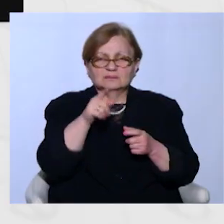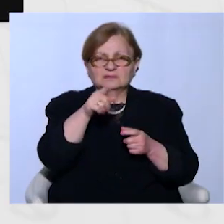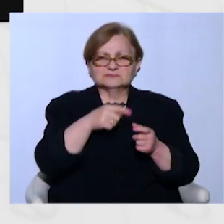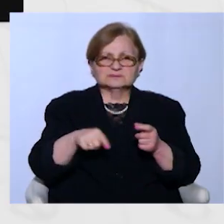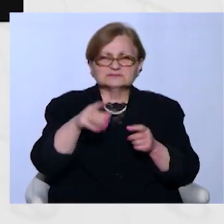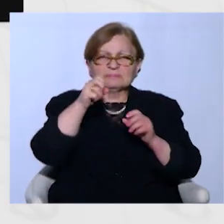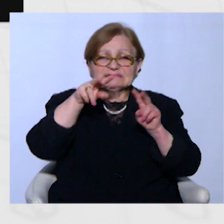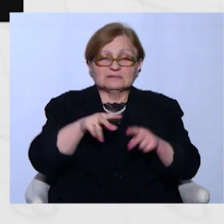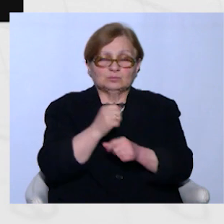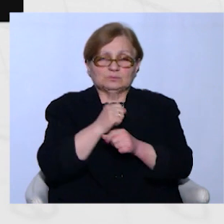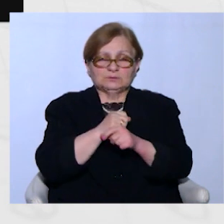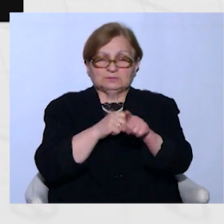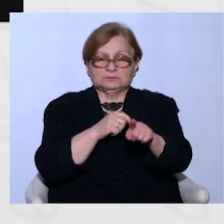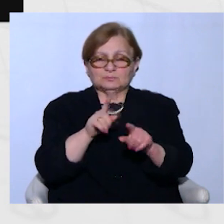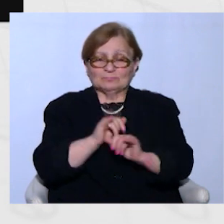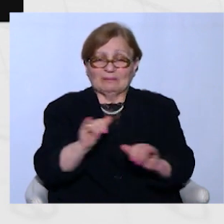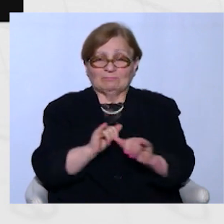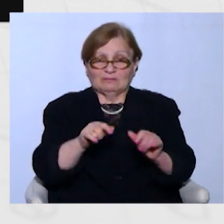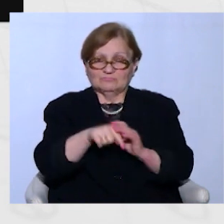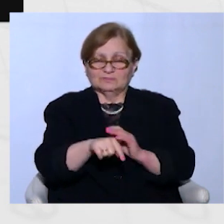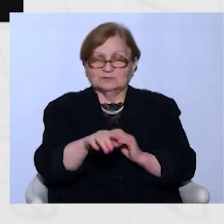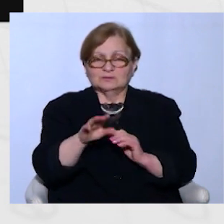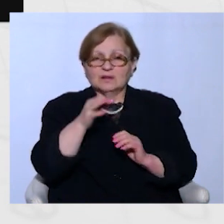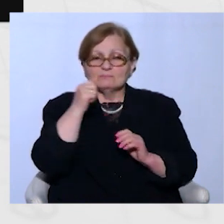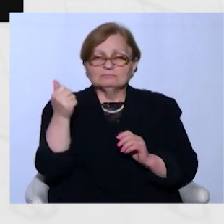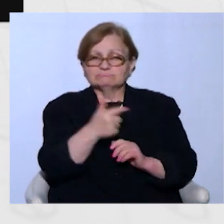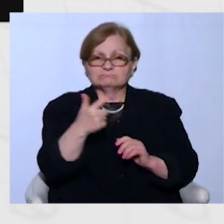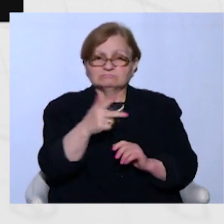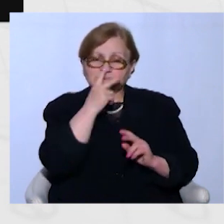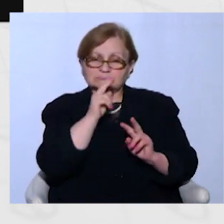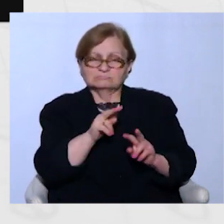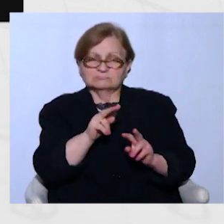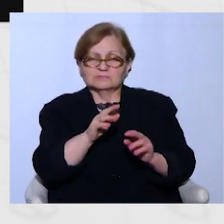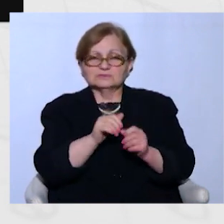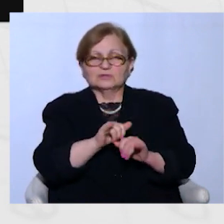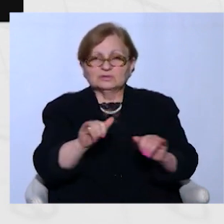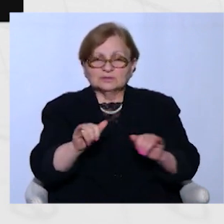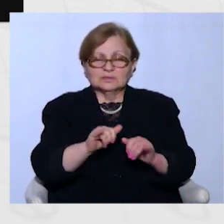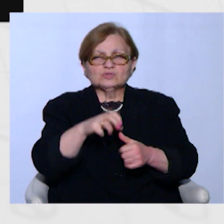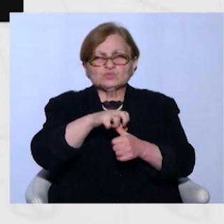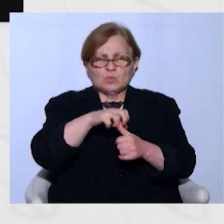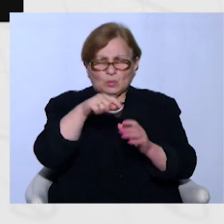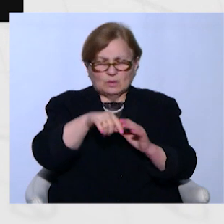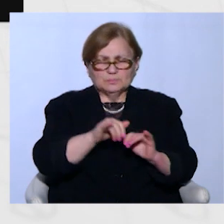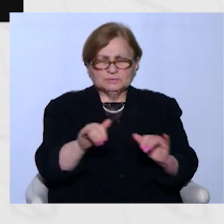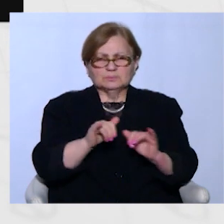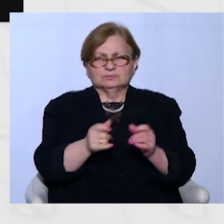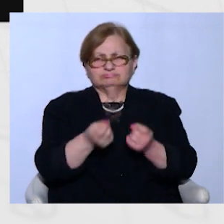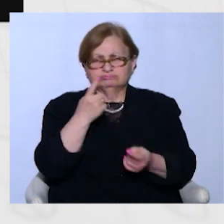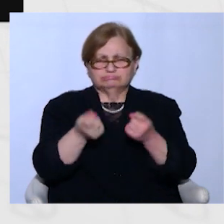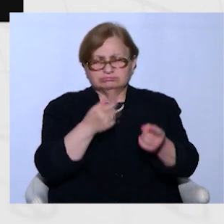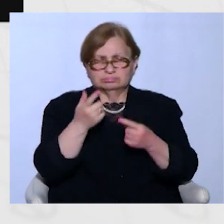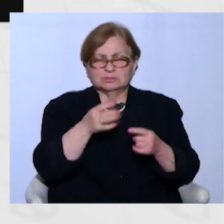მიკროჰავა ესეთი შექმნილი. შესაბამისად, ერთი კვირის, ორი კვირის განმავლობაში ბაქტერიების რაოდენობა იზრდება, სოკოებით ჩდება და